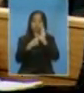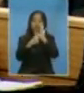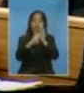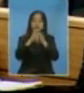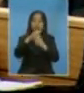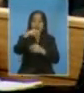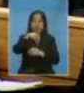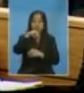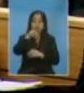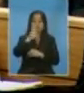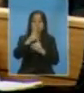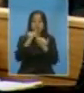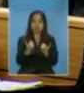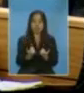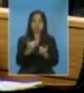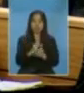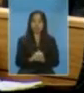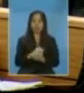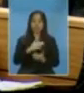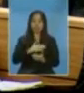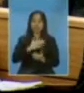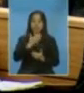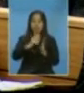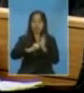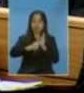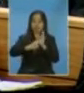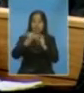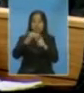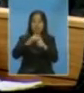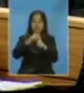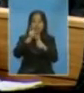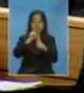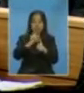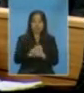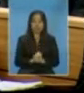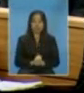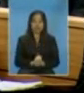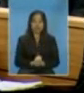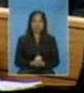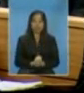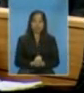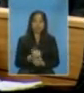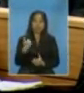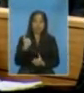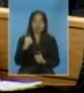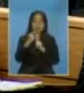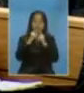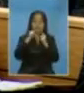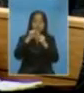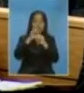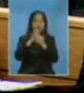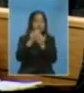ฉบับนี้แต่ผมขอเริ่มต้นเรื่องแรกครับคือเมื่อมีการพูดถึงการกู้เงินพิ